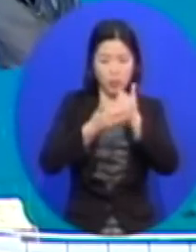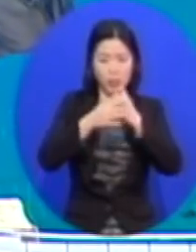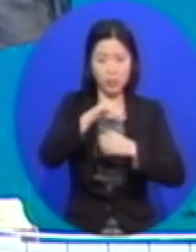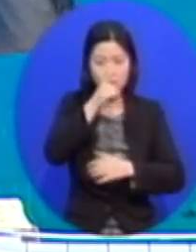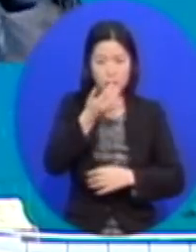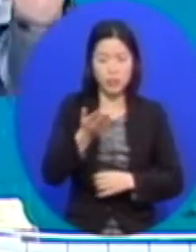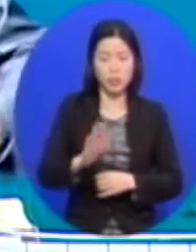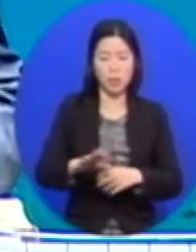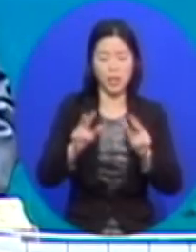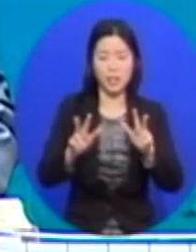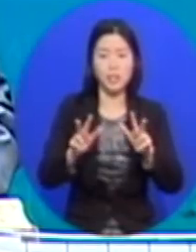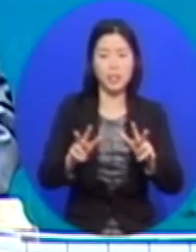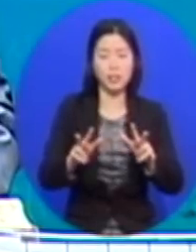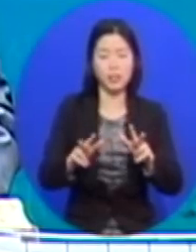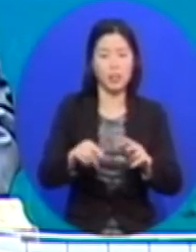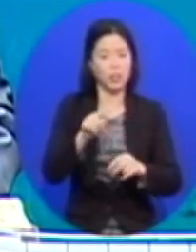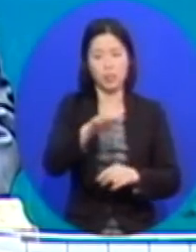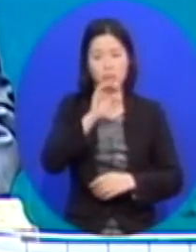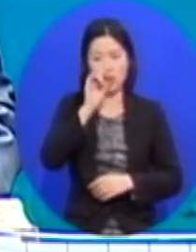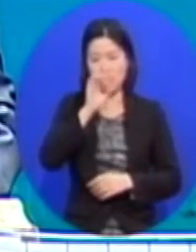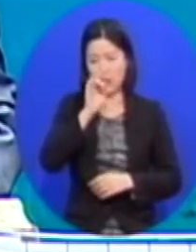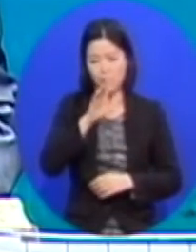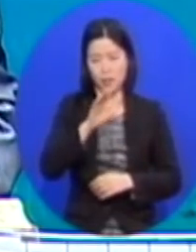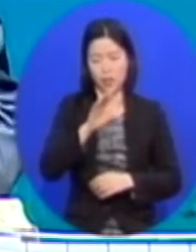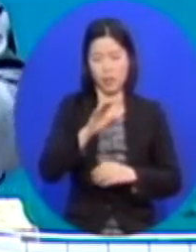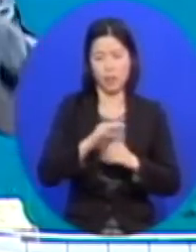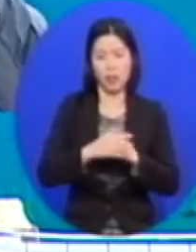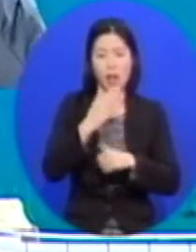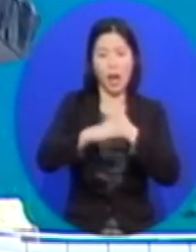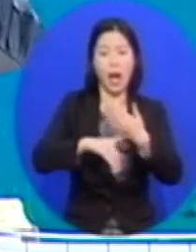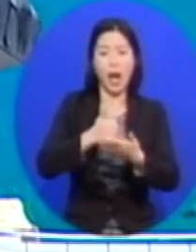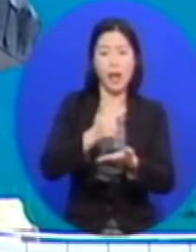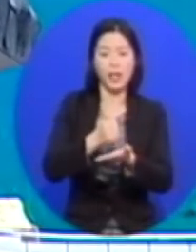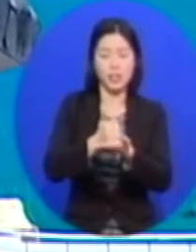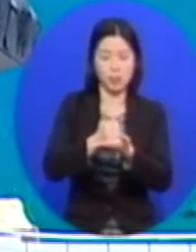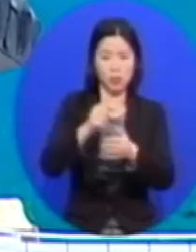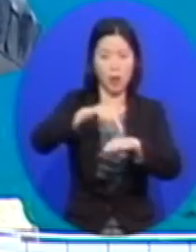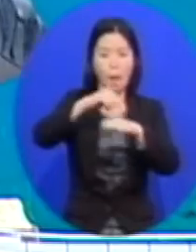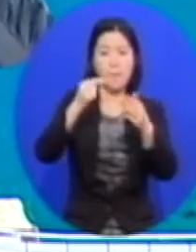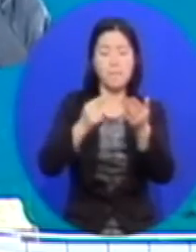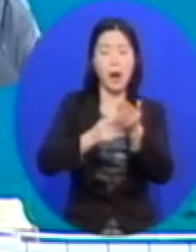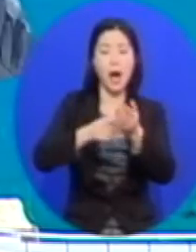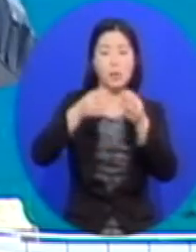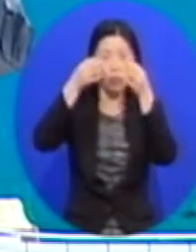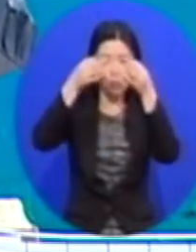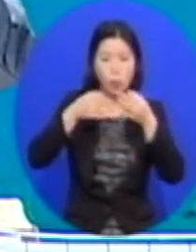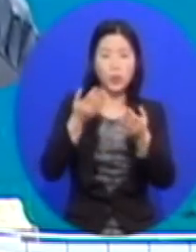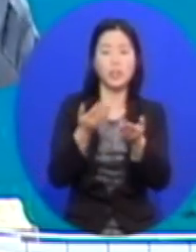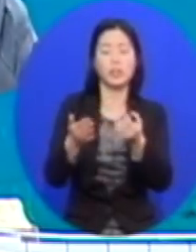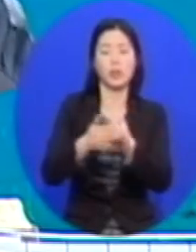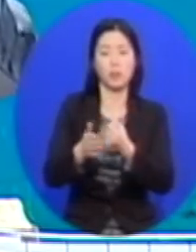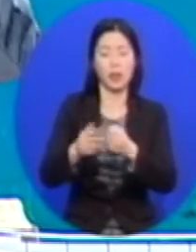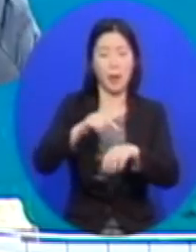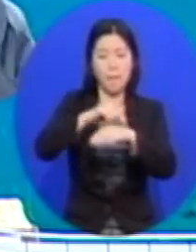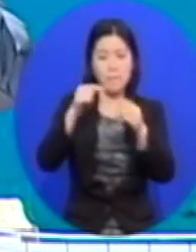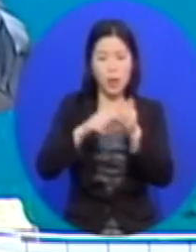근데 이제는 절대로 그렇게 하면 안 된다는 거예요 하나님은 마음을 보십니까 마음으로 불평하고 비난하고 거요